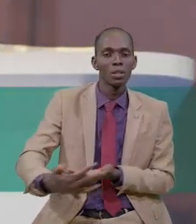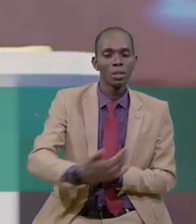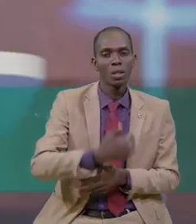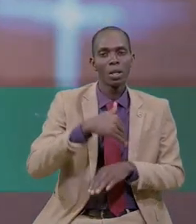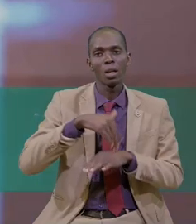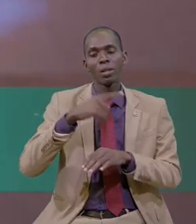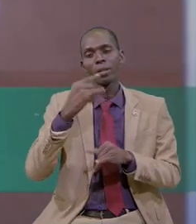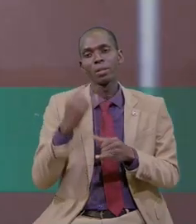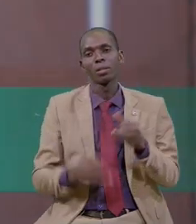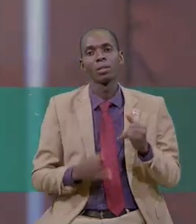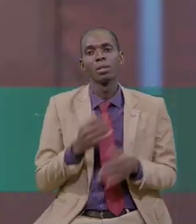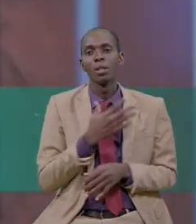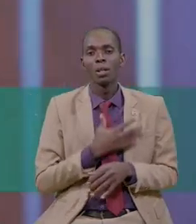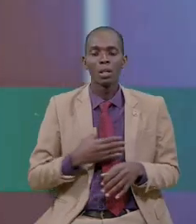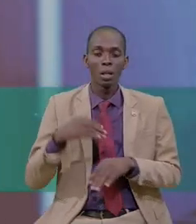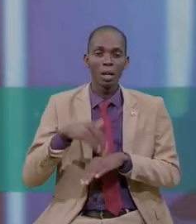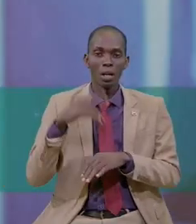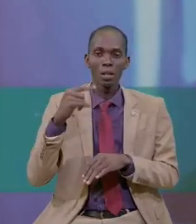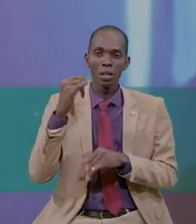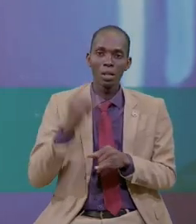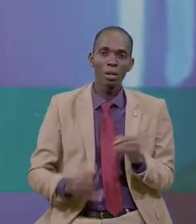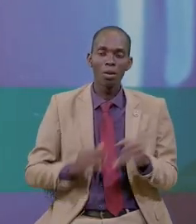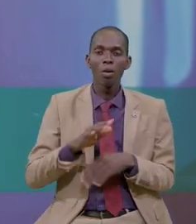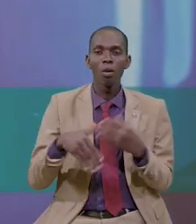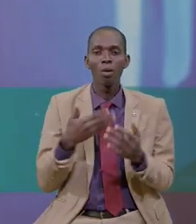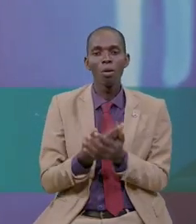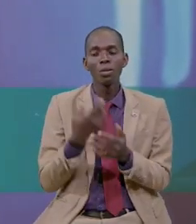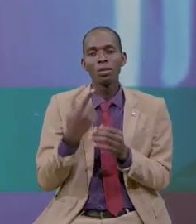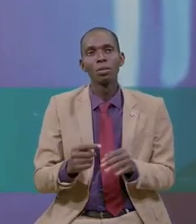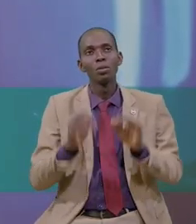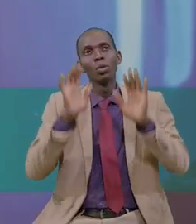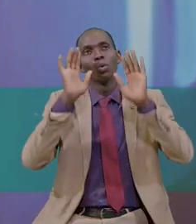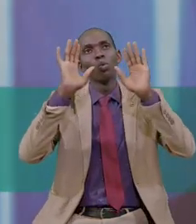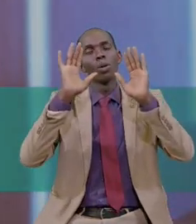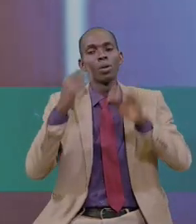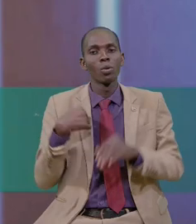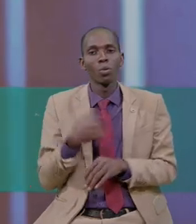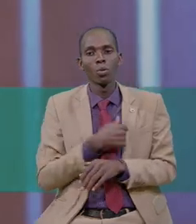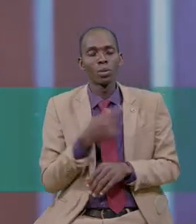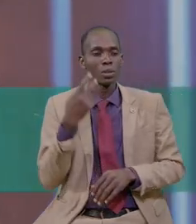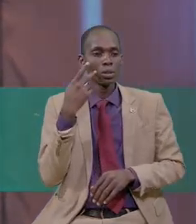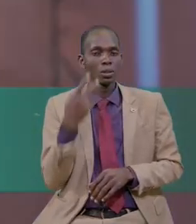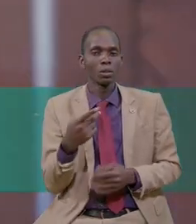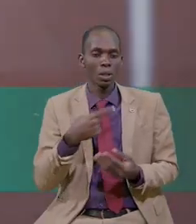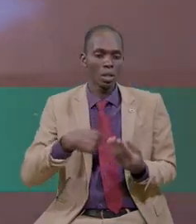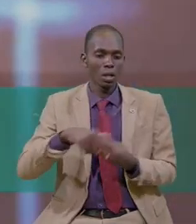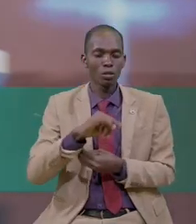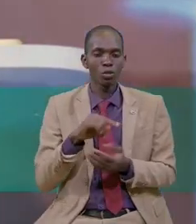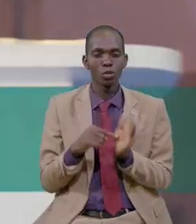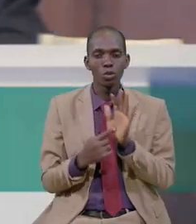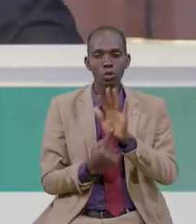fin. À la fin, tous les signes que nous voyons autour de nous nous montrent que nous